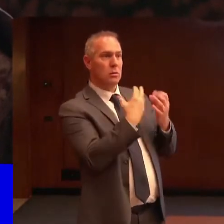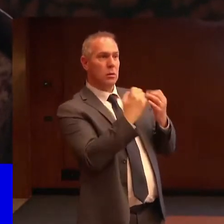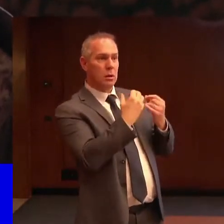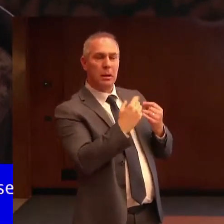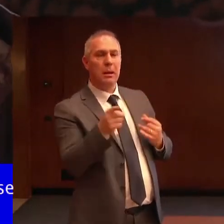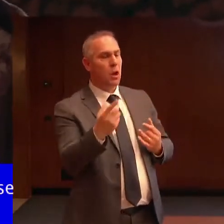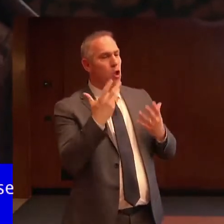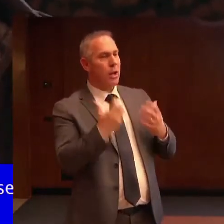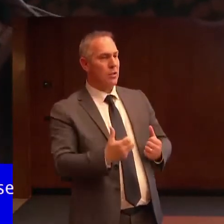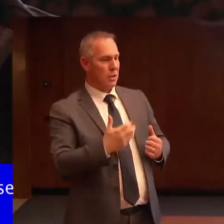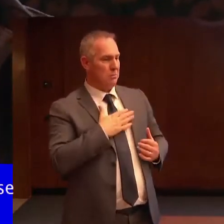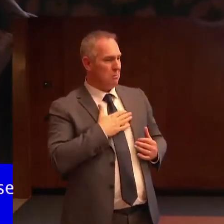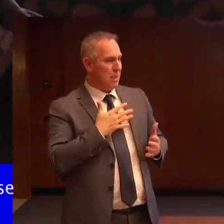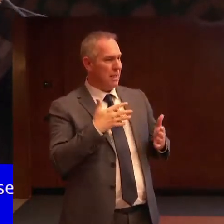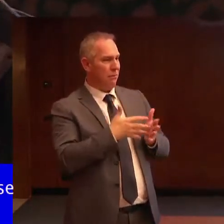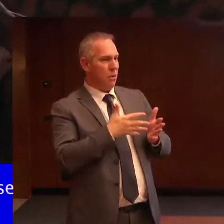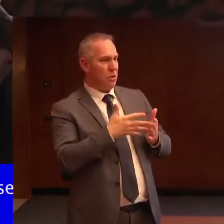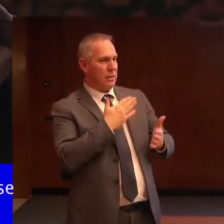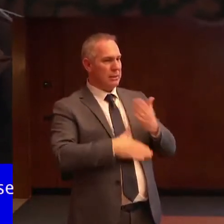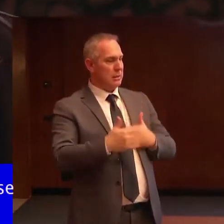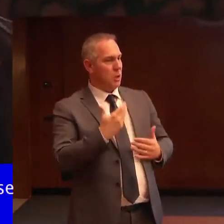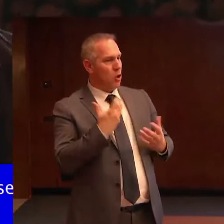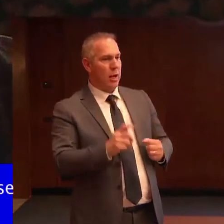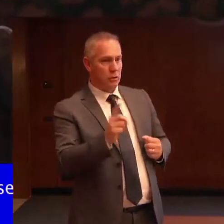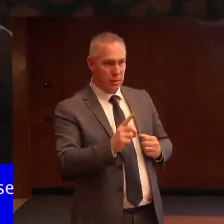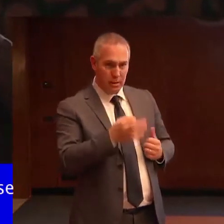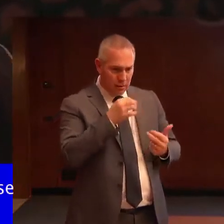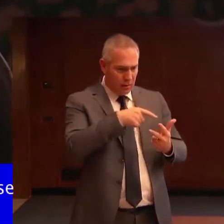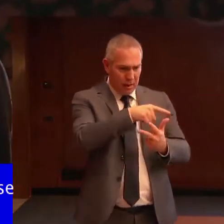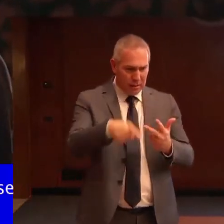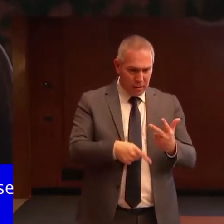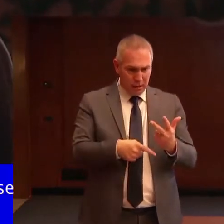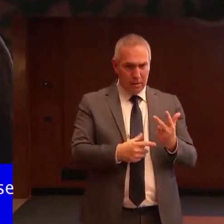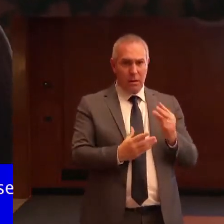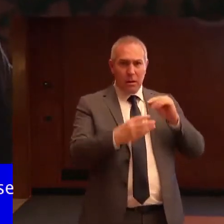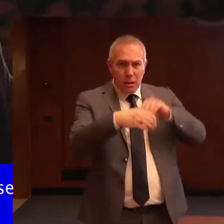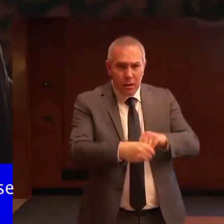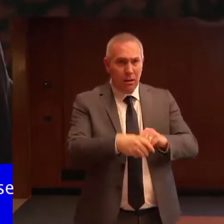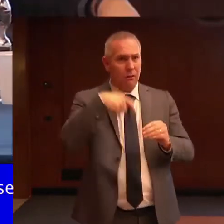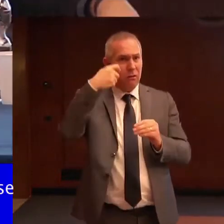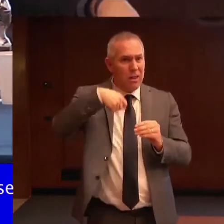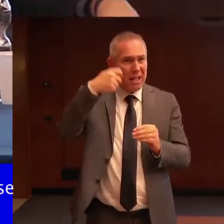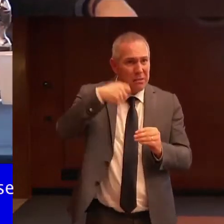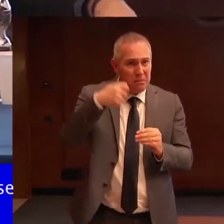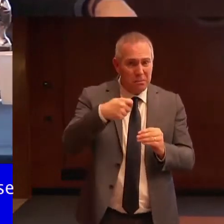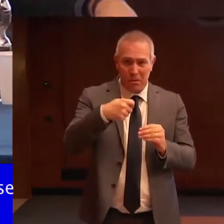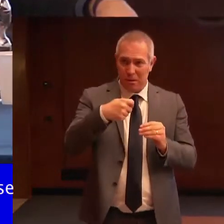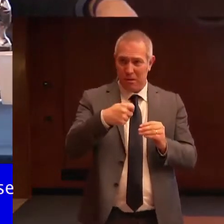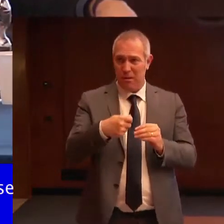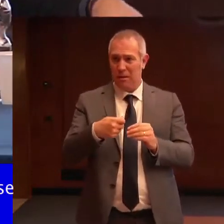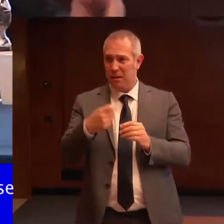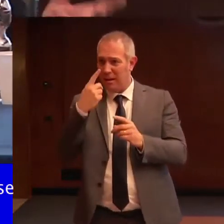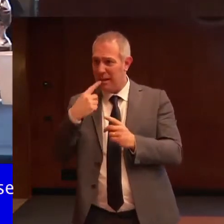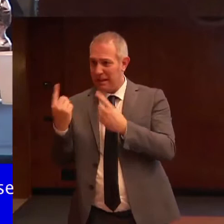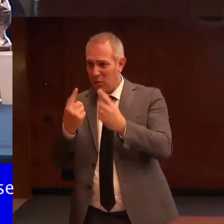la propria condizione. Per cui riuscire a mettere in un film, in una narrazione, tre posizioni diverse rispetto